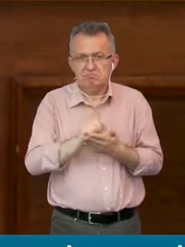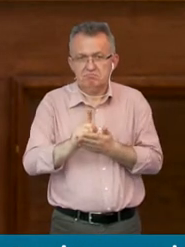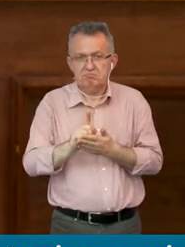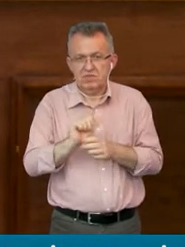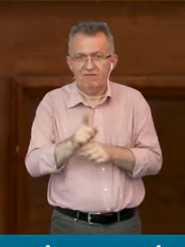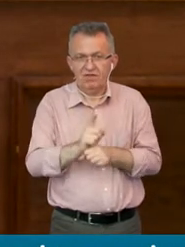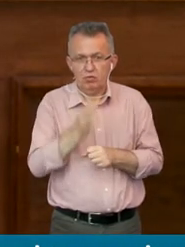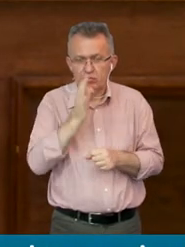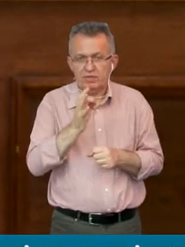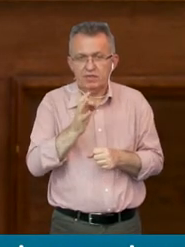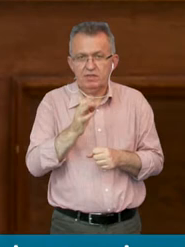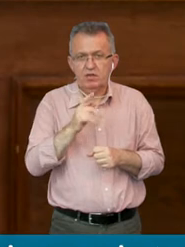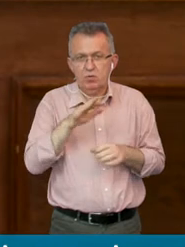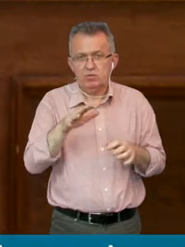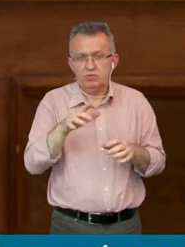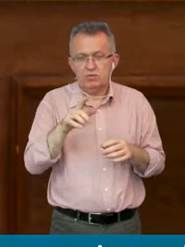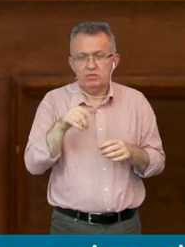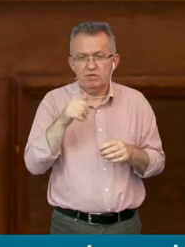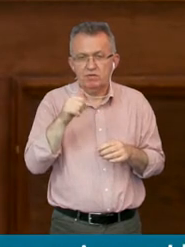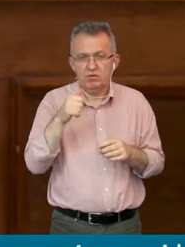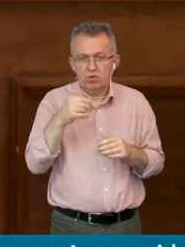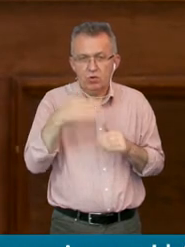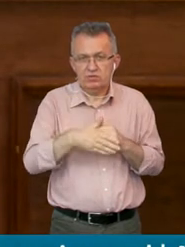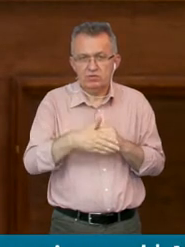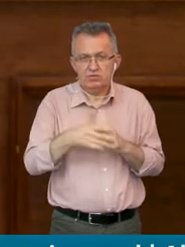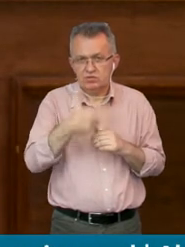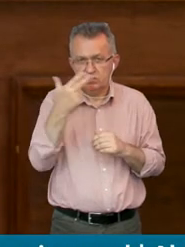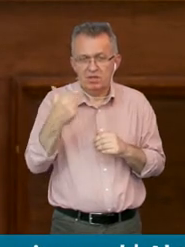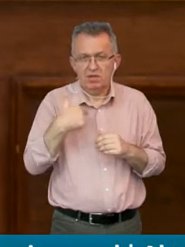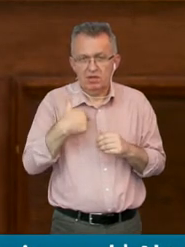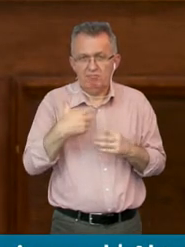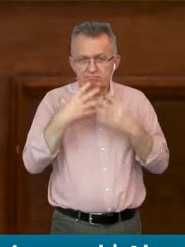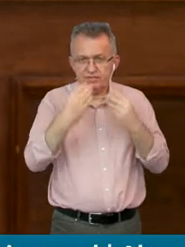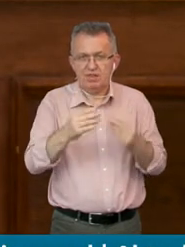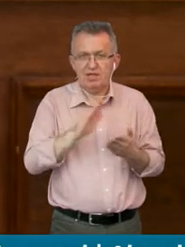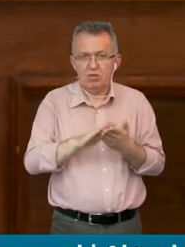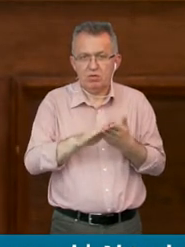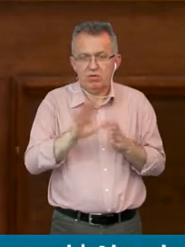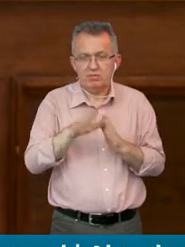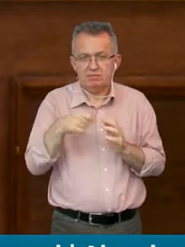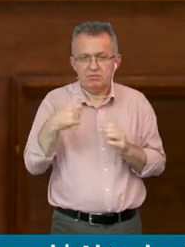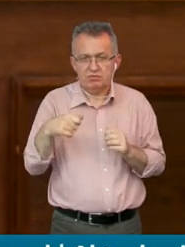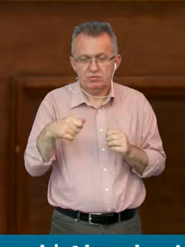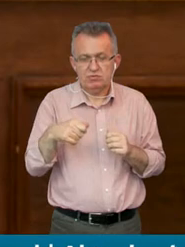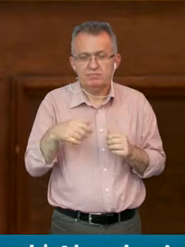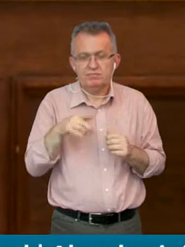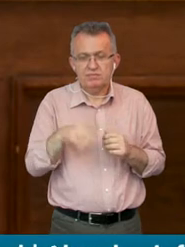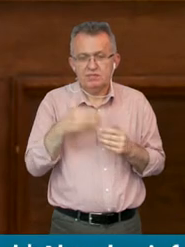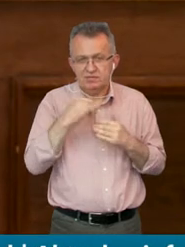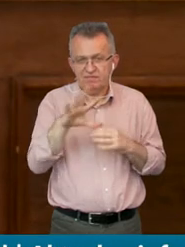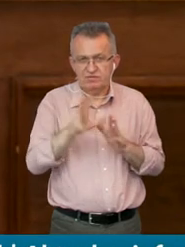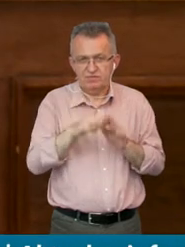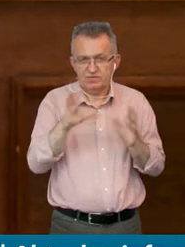i paruset takim uczniom w ciągu ostatnich 3 dni wręczyłem Nagrody Prezydenta Miasta Szczecina, także bardzo, bardzo serdecznie